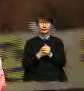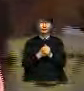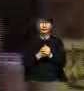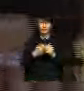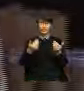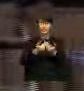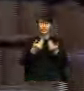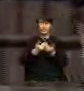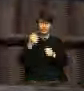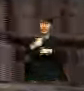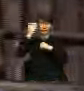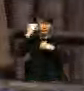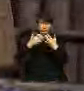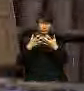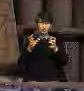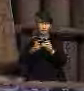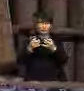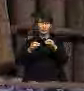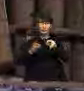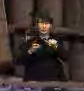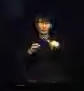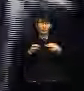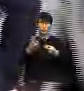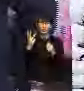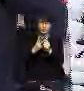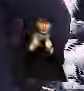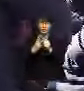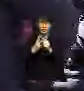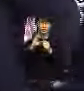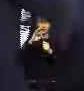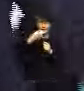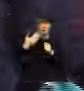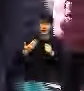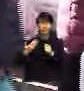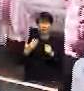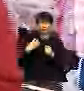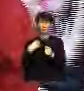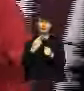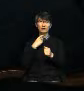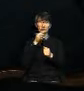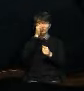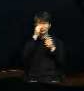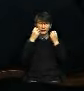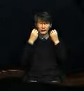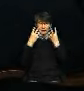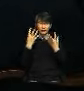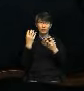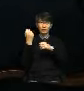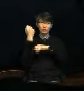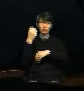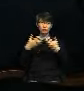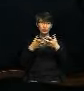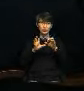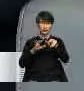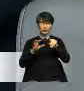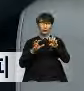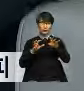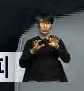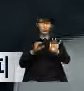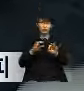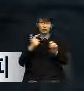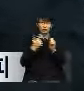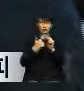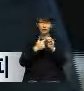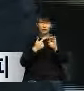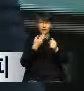반면 자유한국당 김성교 예비 후보는 3선의 양평 군수를 지냈으며 새로운 보수당의 정병국 의원은 6선에